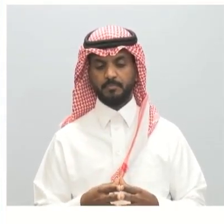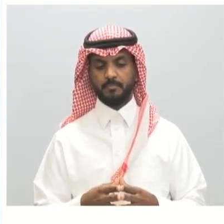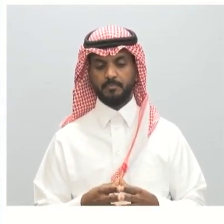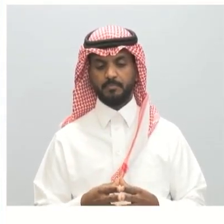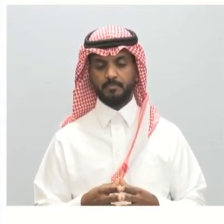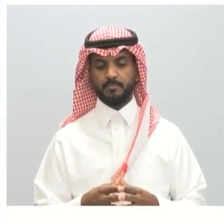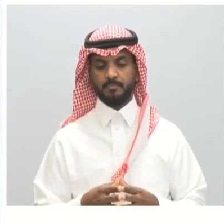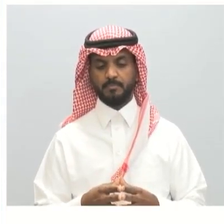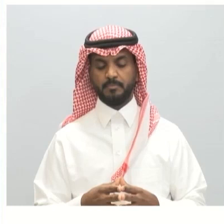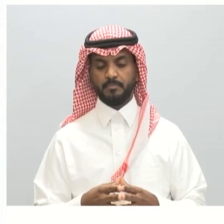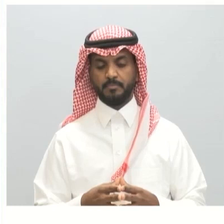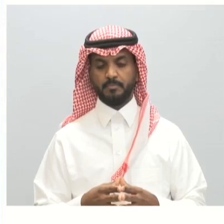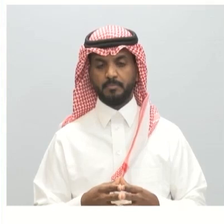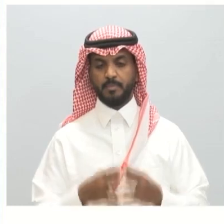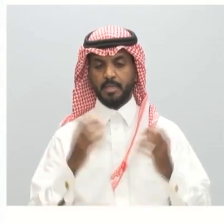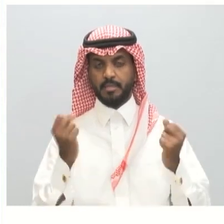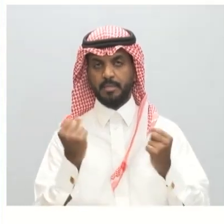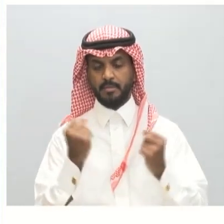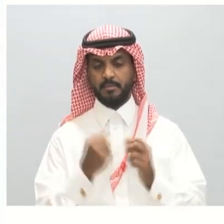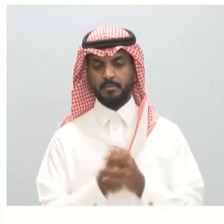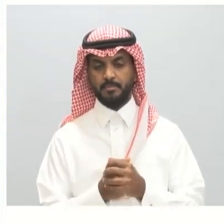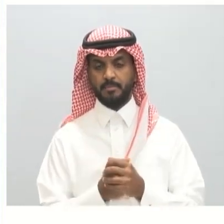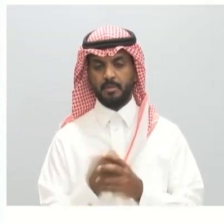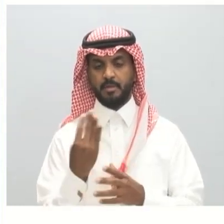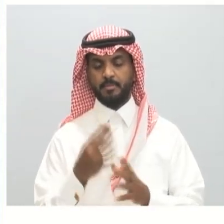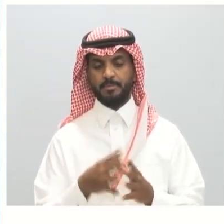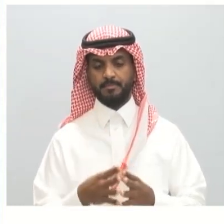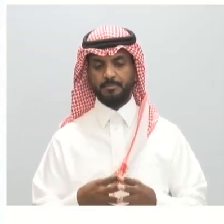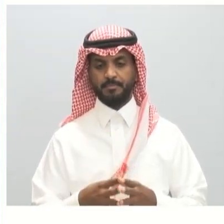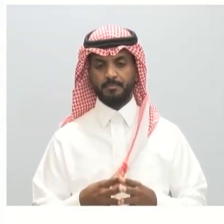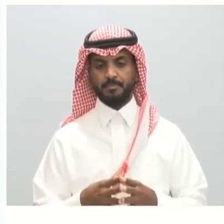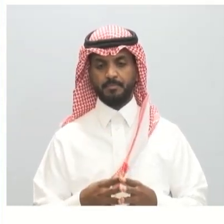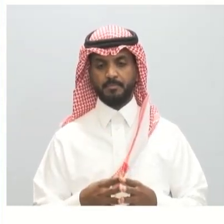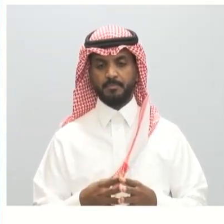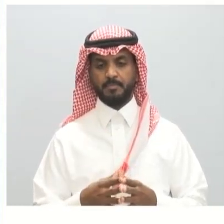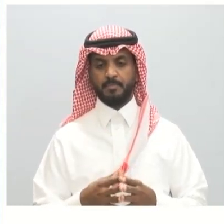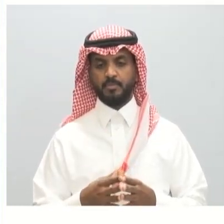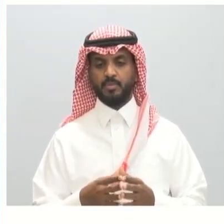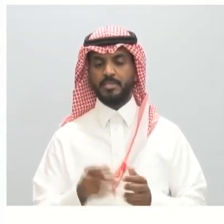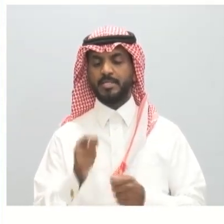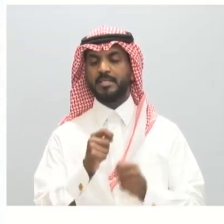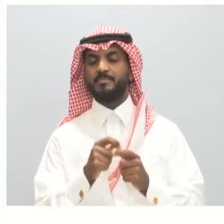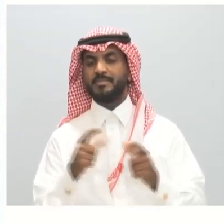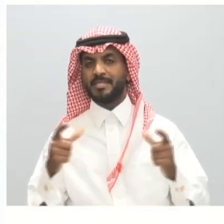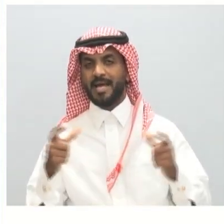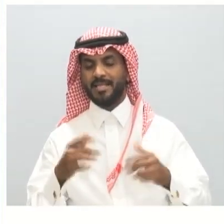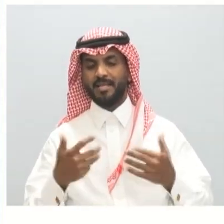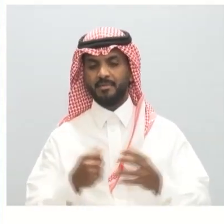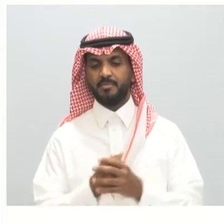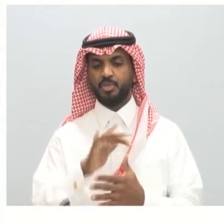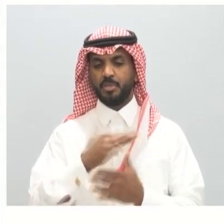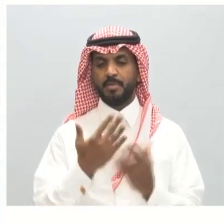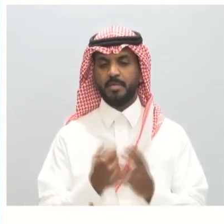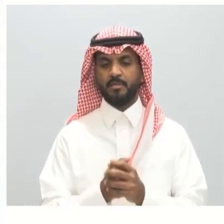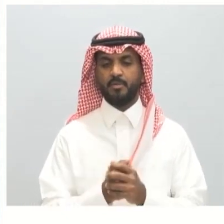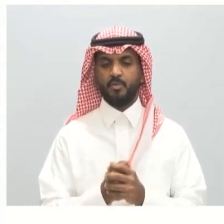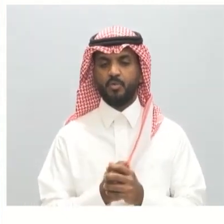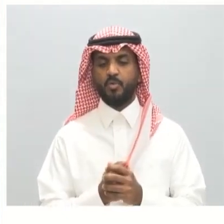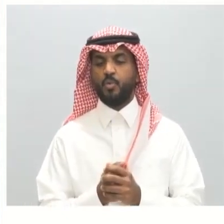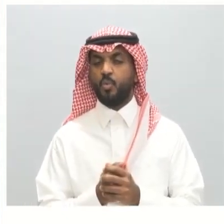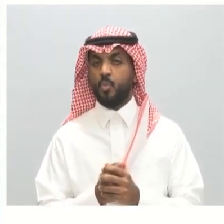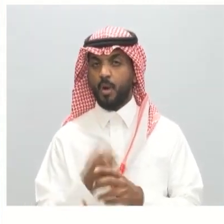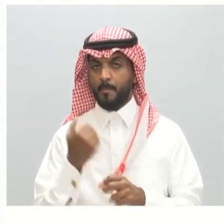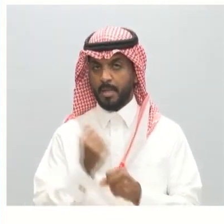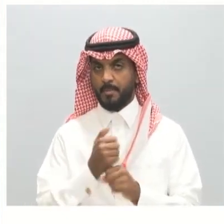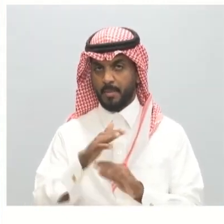متساويين تدريب الرابع استخدم ساحه لعب شبكه خريطه وانشئ